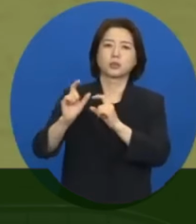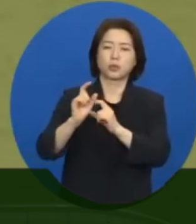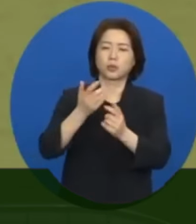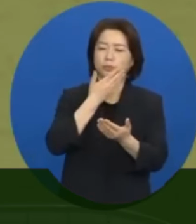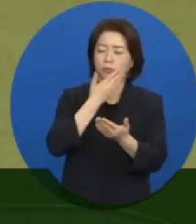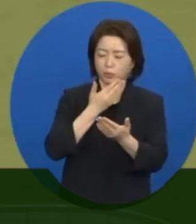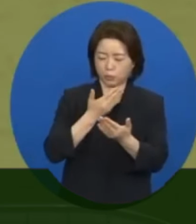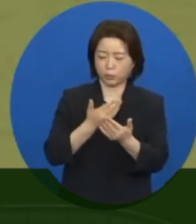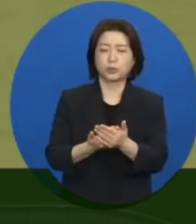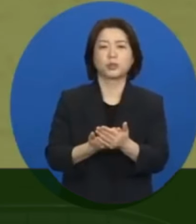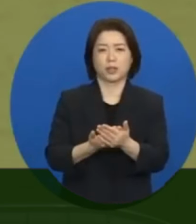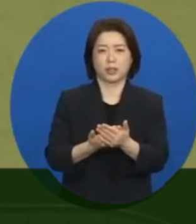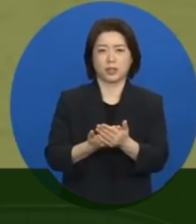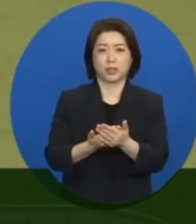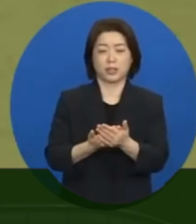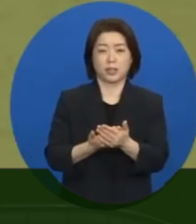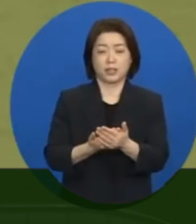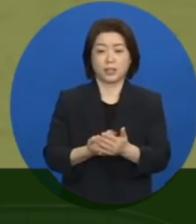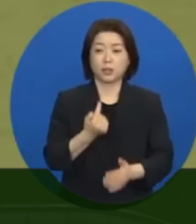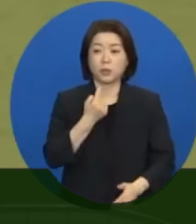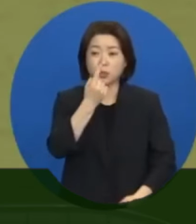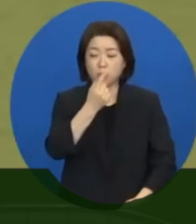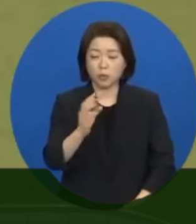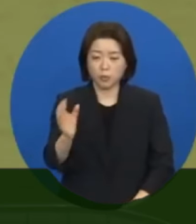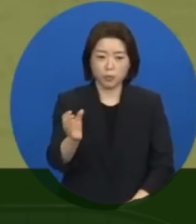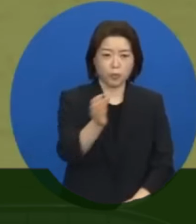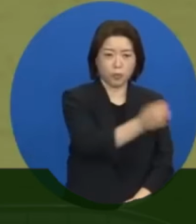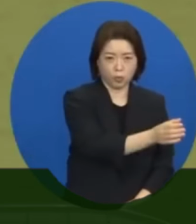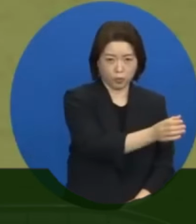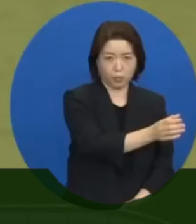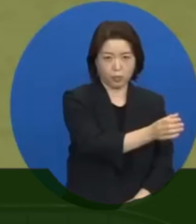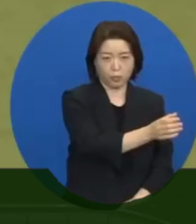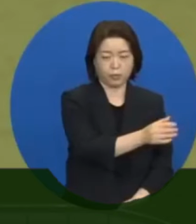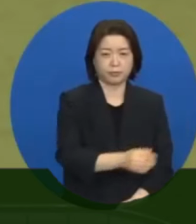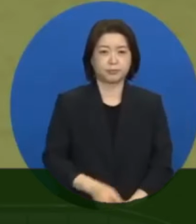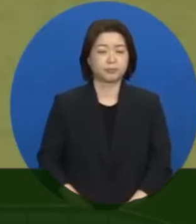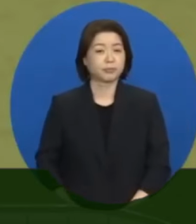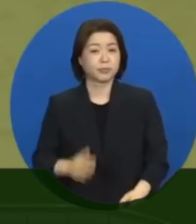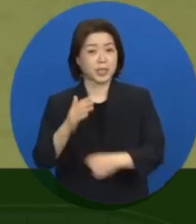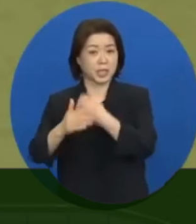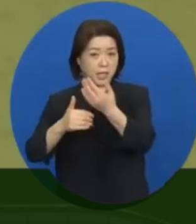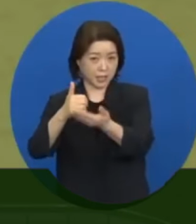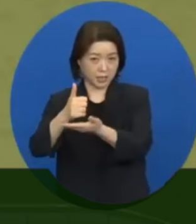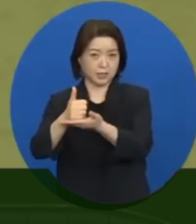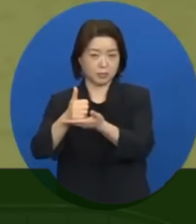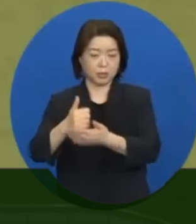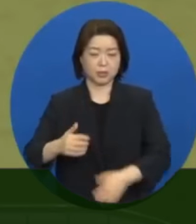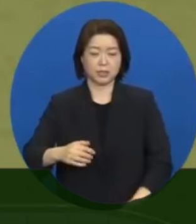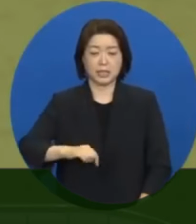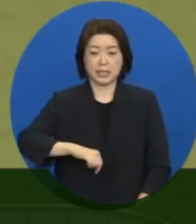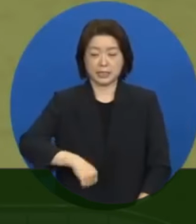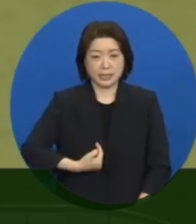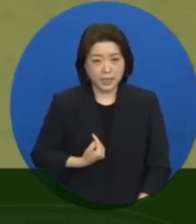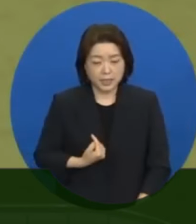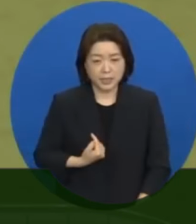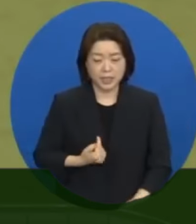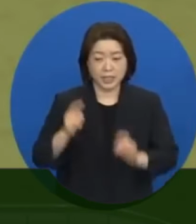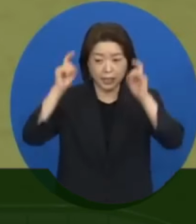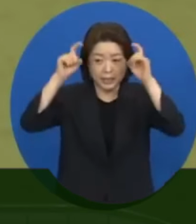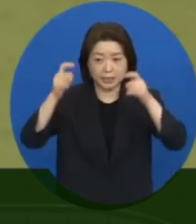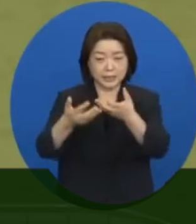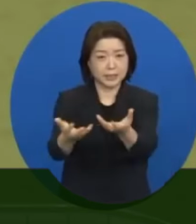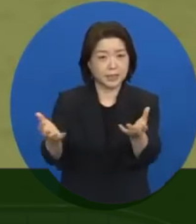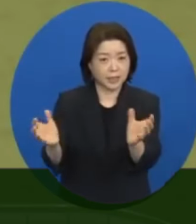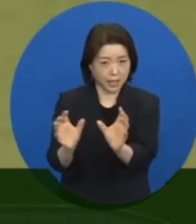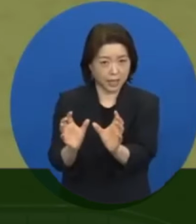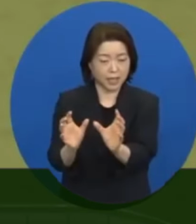소중하기 때문에 촛대를 옮기신 겁니다 하나님은 당신의 양떼들이